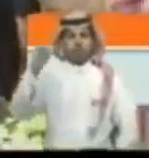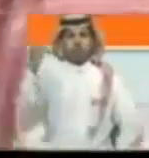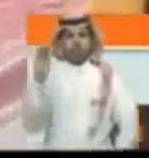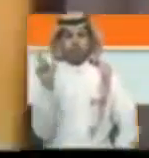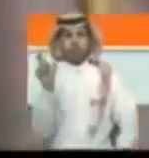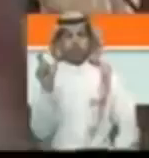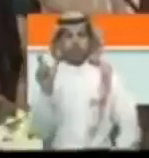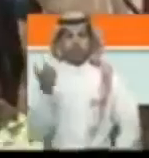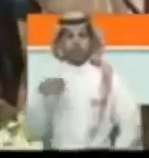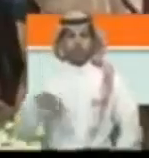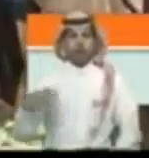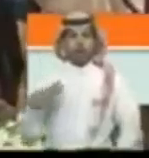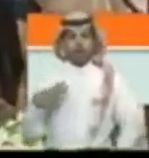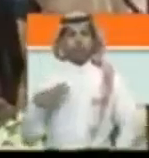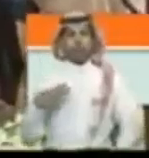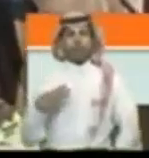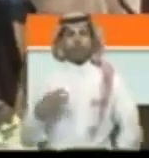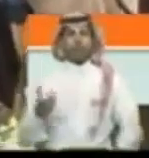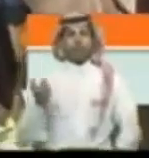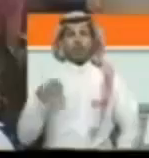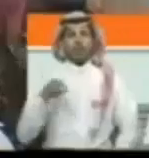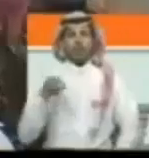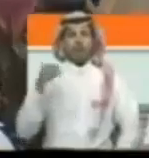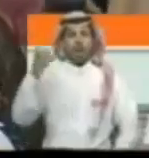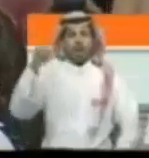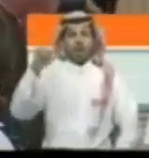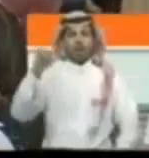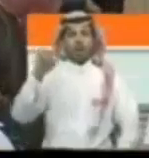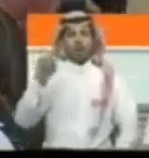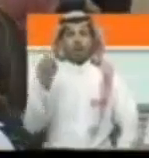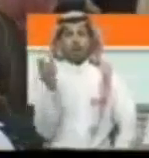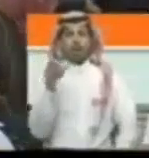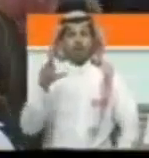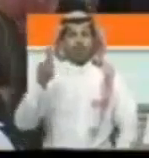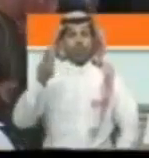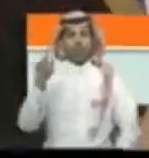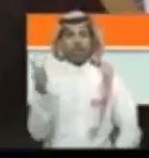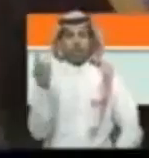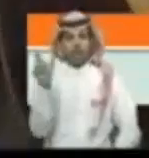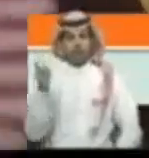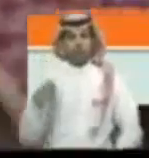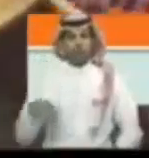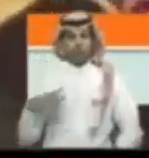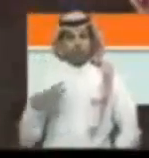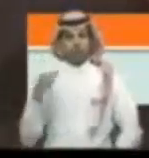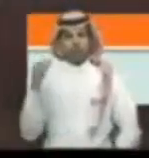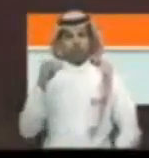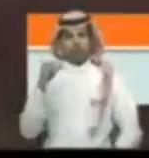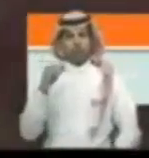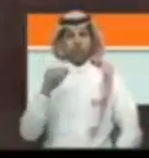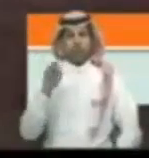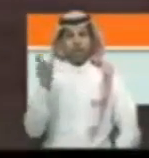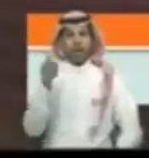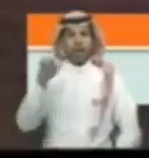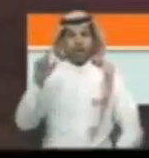عبد الرحمن وصاحب السمو الأمير خالد بن ثنيان بن محمد وصاحب السمو الأمير الدكتور نايف بن ثنيان